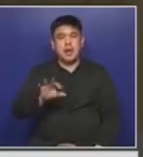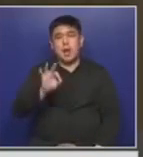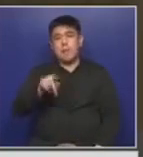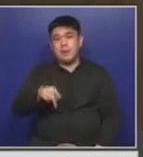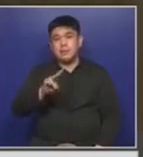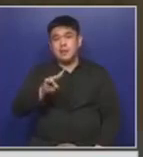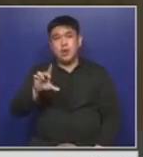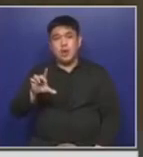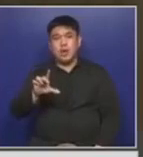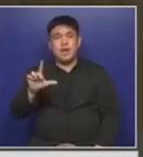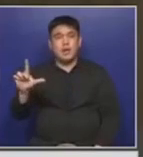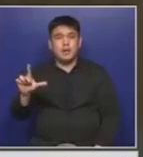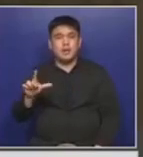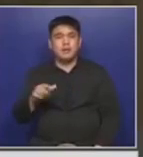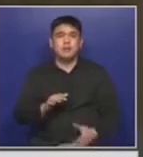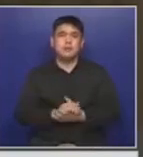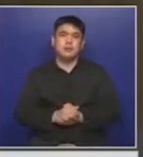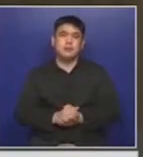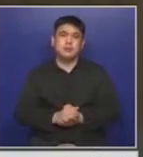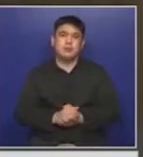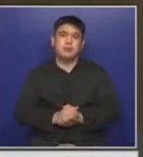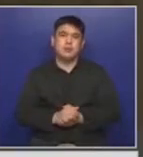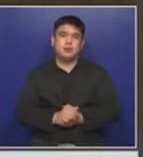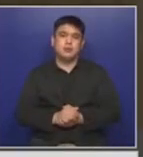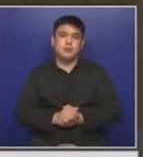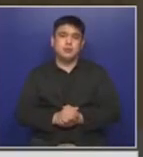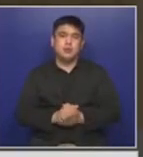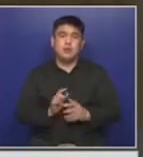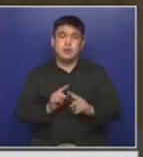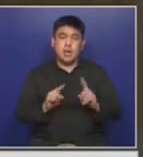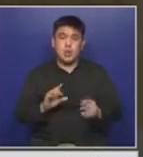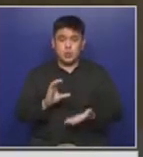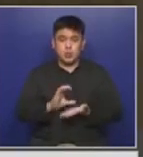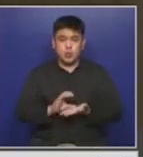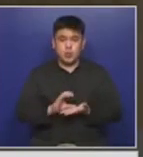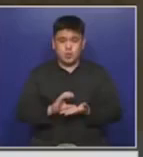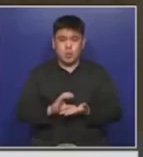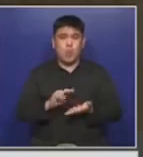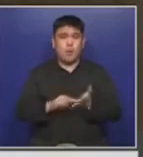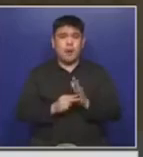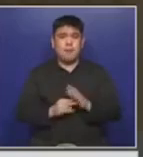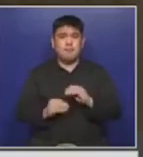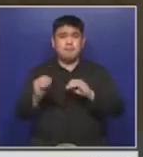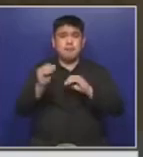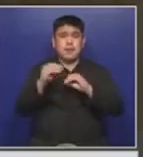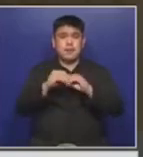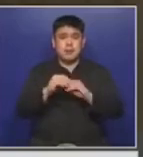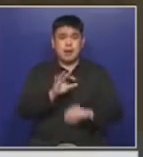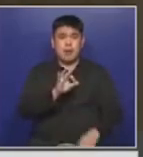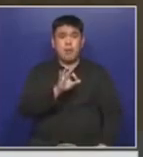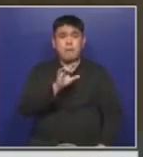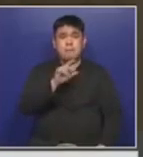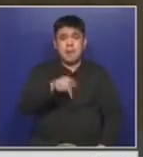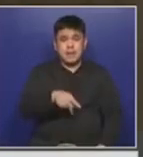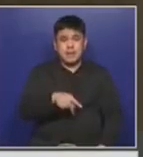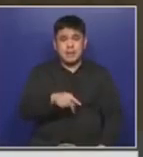ให้ถือเป็นการนำรายได้แผ่นดินนำส่งแต่กลายเป็นว่าทุนท่านเนี่ยกลับเพิ่มขึ้นจาก 9,281 ล้านมา